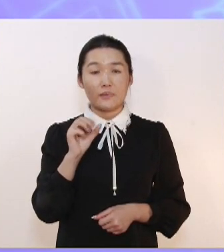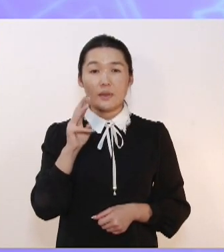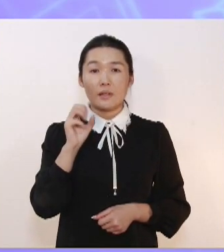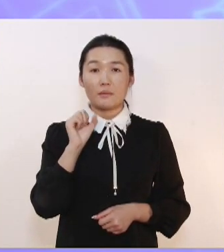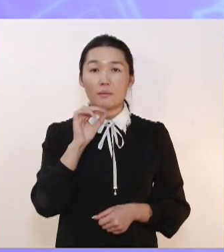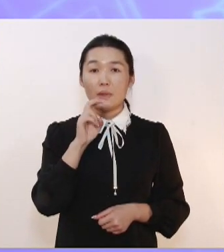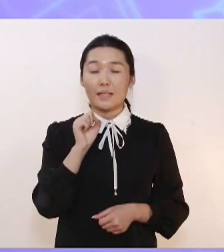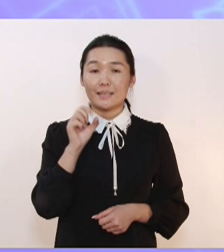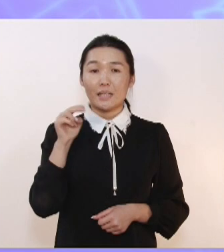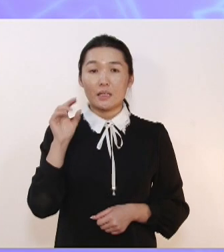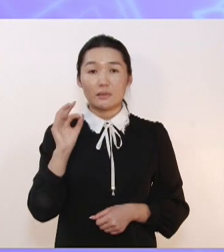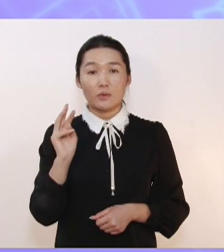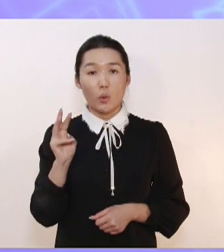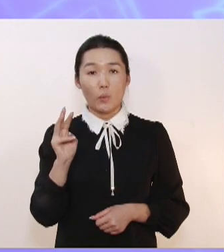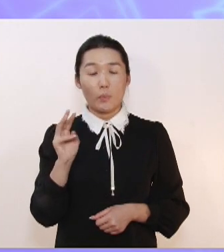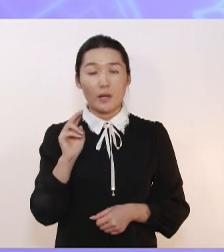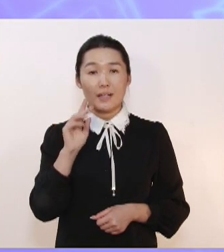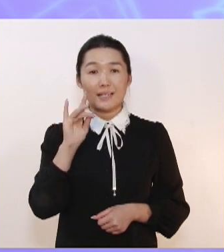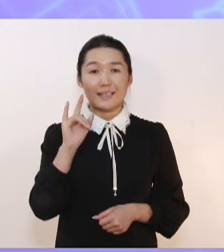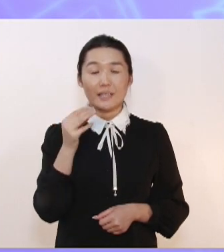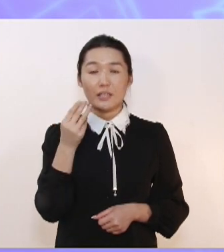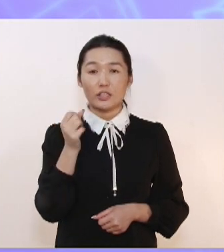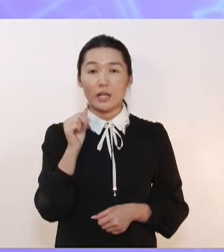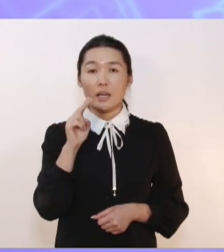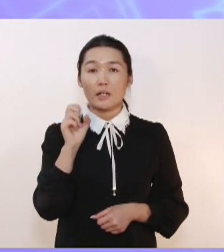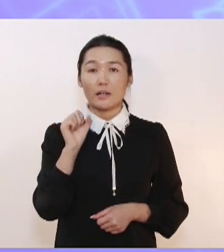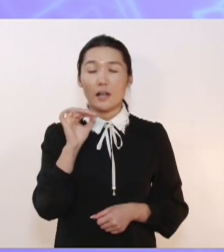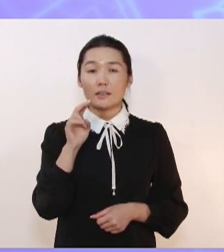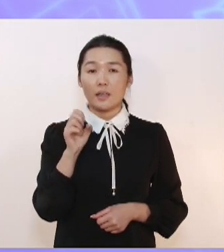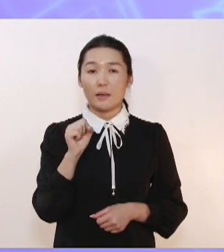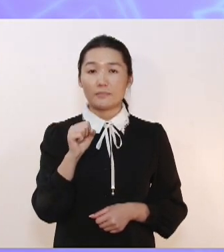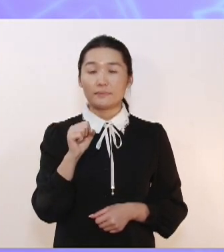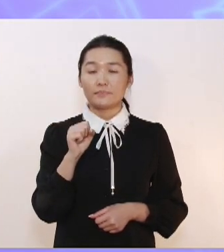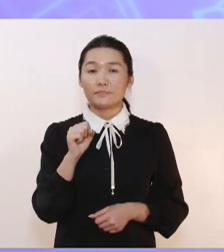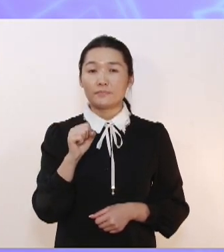маска – дом, крыша – каска.